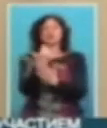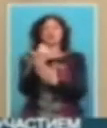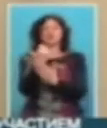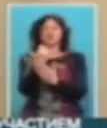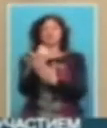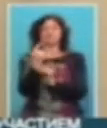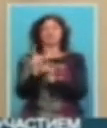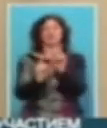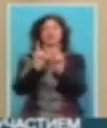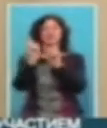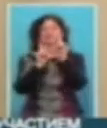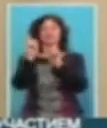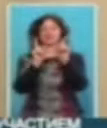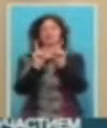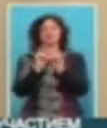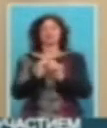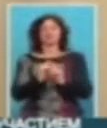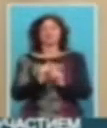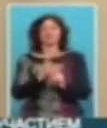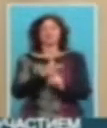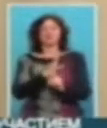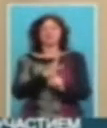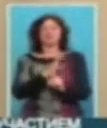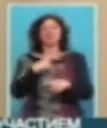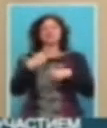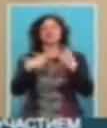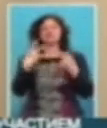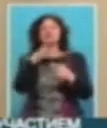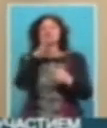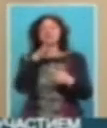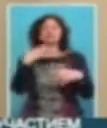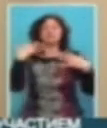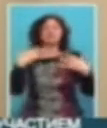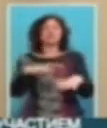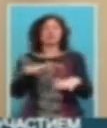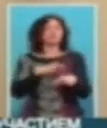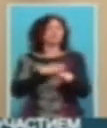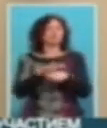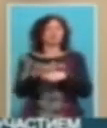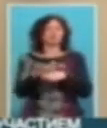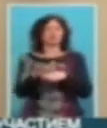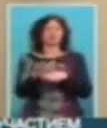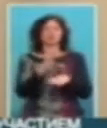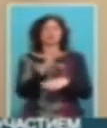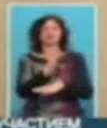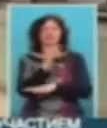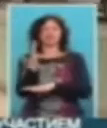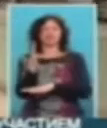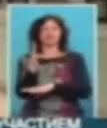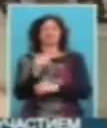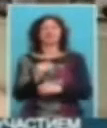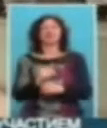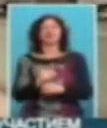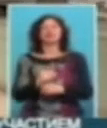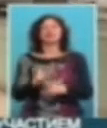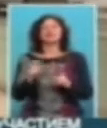новое поколение. Потому что, ну, я вам говорю, через 20 лет мы вообще потеряем полностью все, что было посажено до этого. По